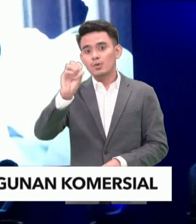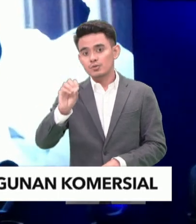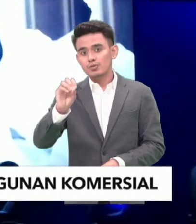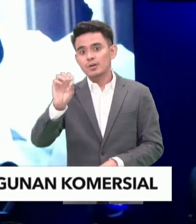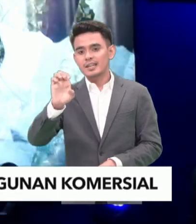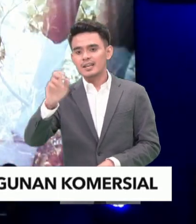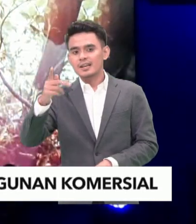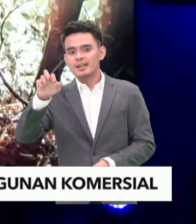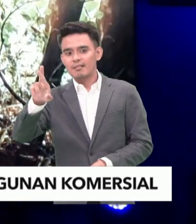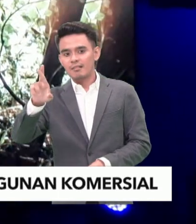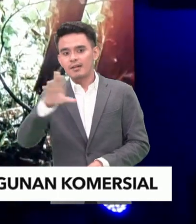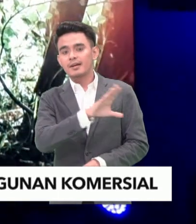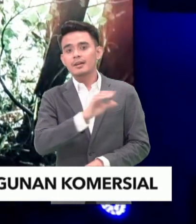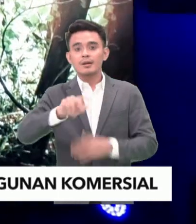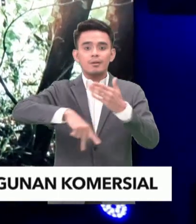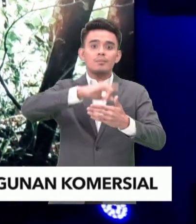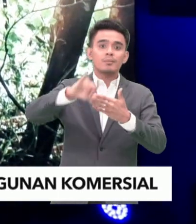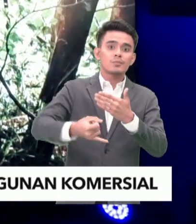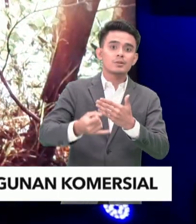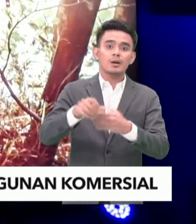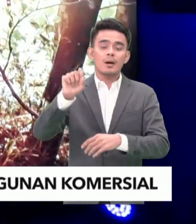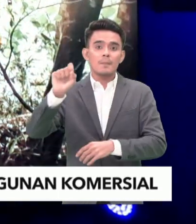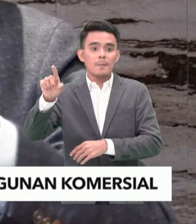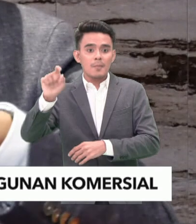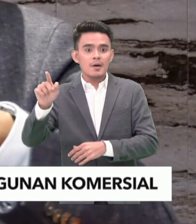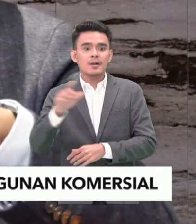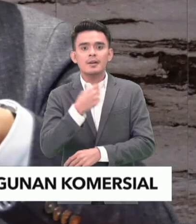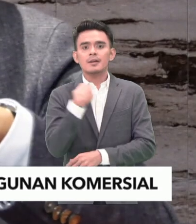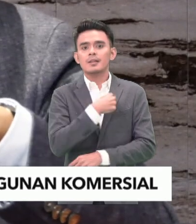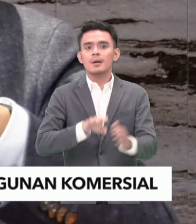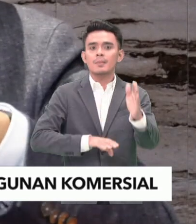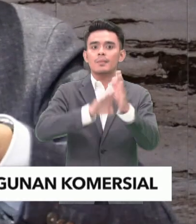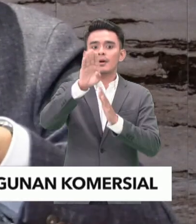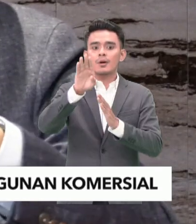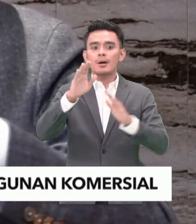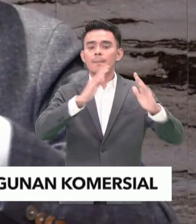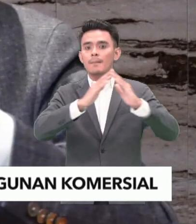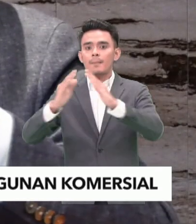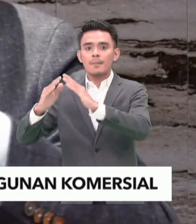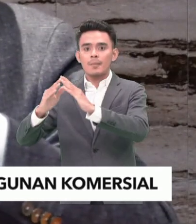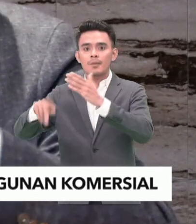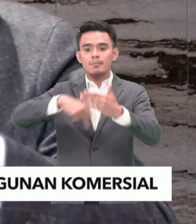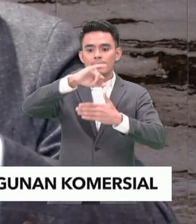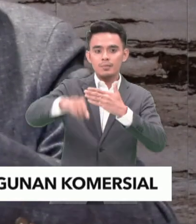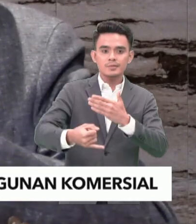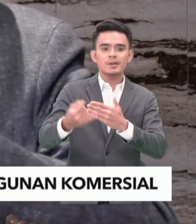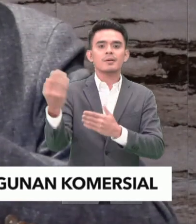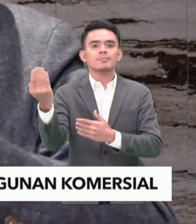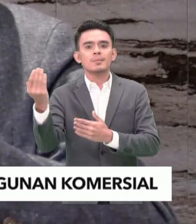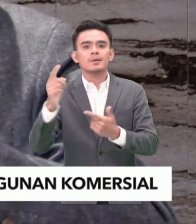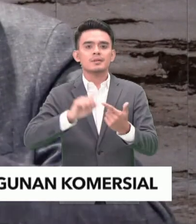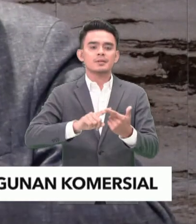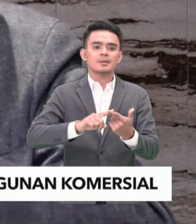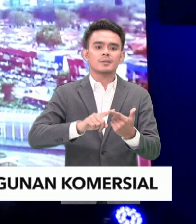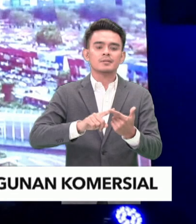dan bukan saja Project mewah kita juga membangunkan perbankan project project cost sederhana dan